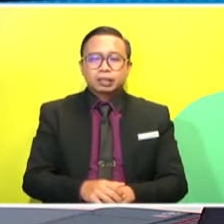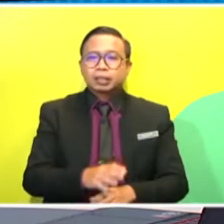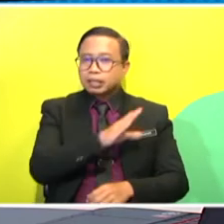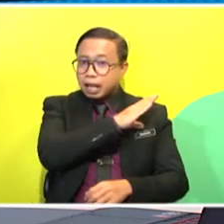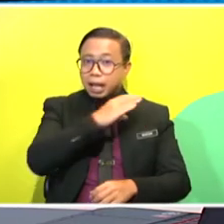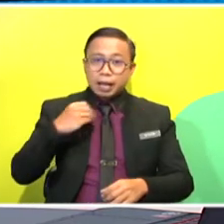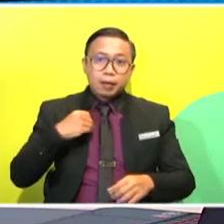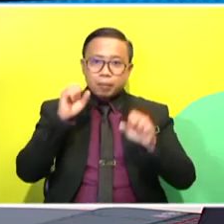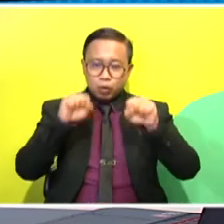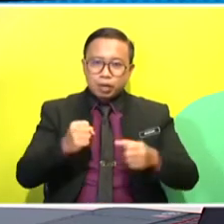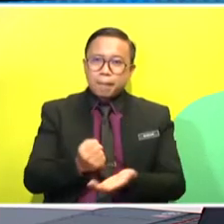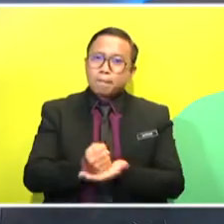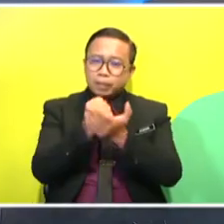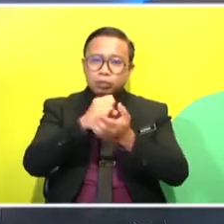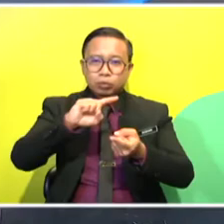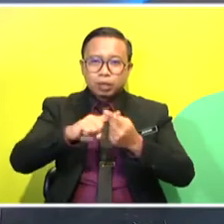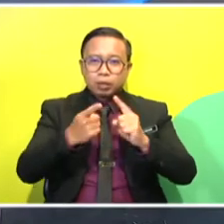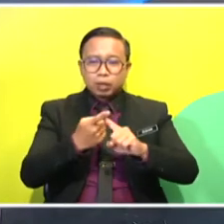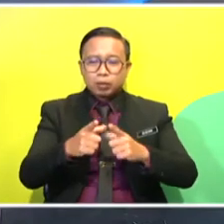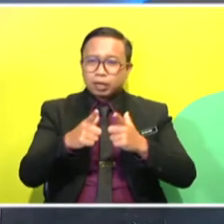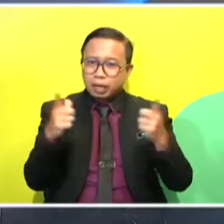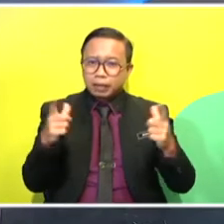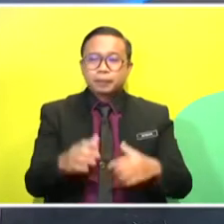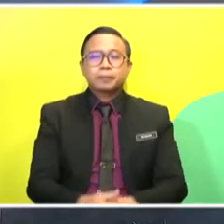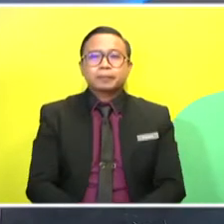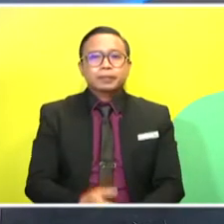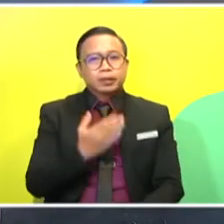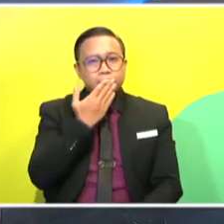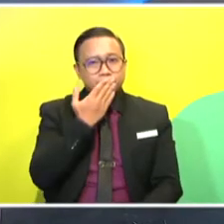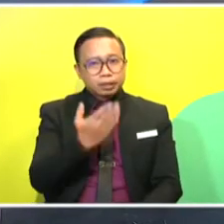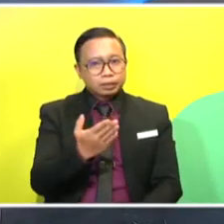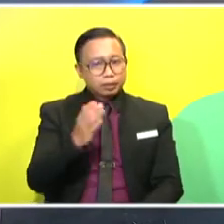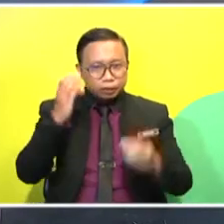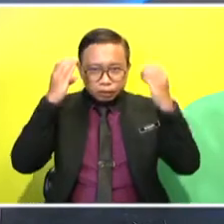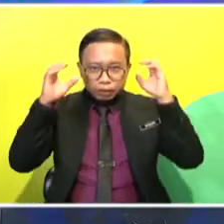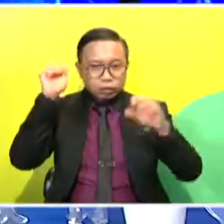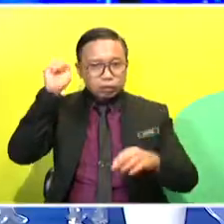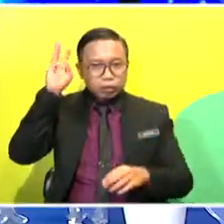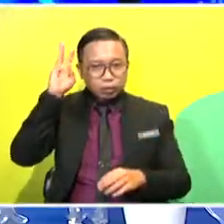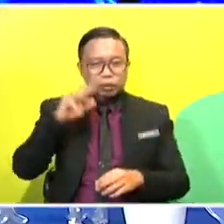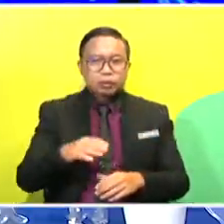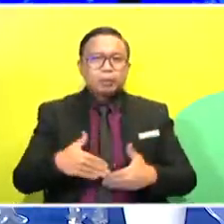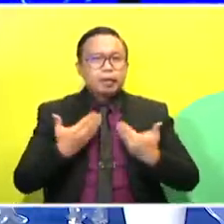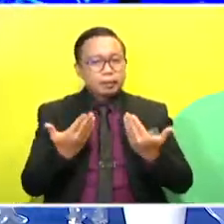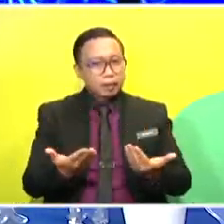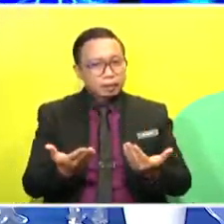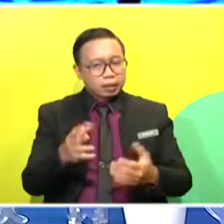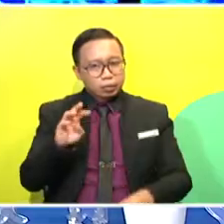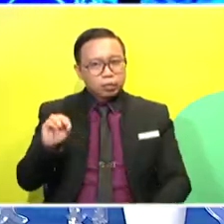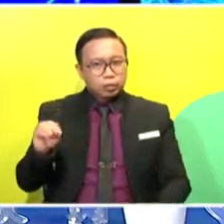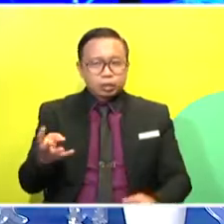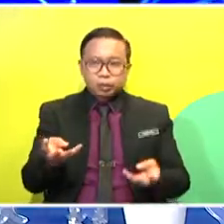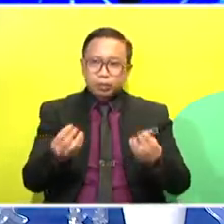kawan-kawan yang lain. Ya, baik. Terima kasih, cikgu. Bagaimana murid-murid di rumah nak dapatkan bahan latihan atau